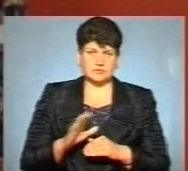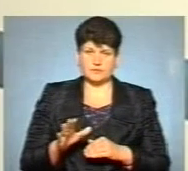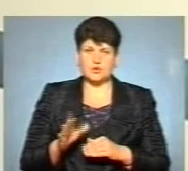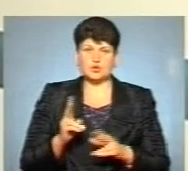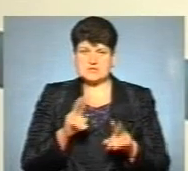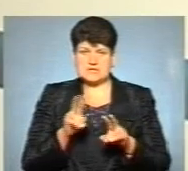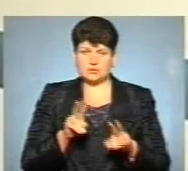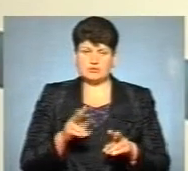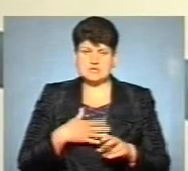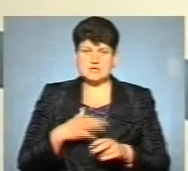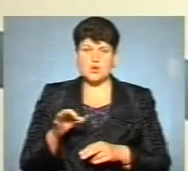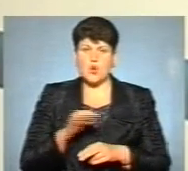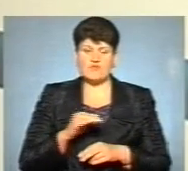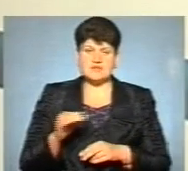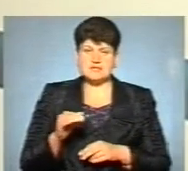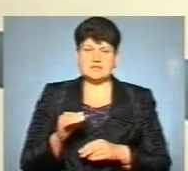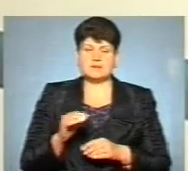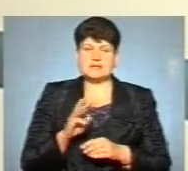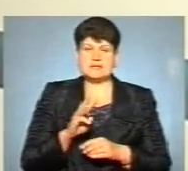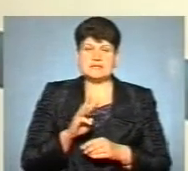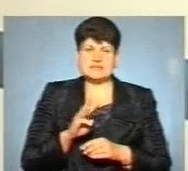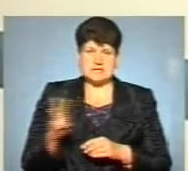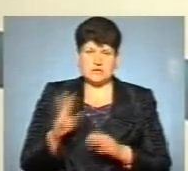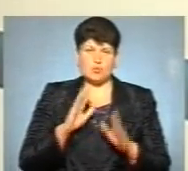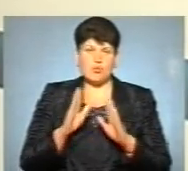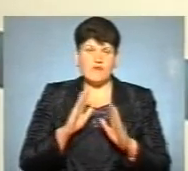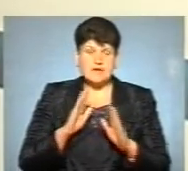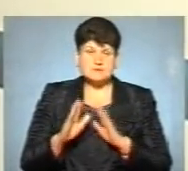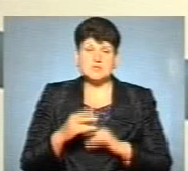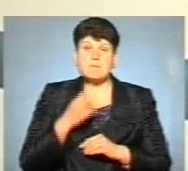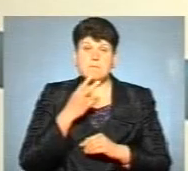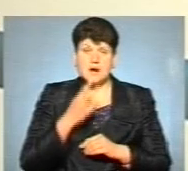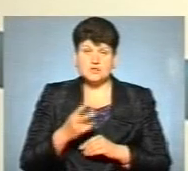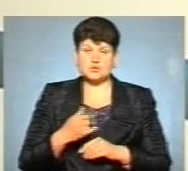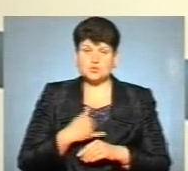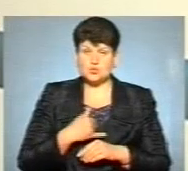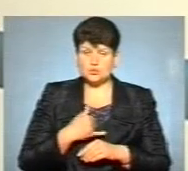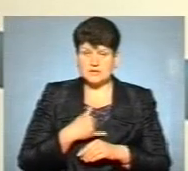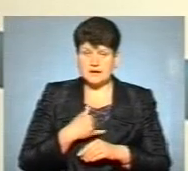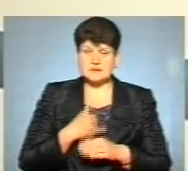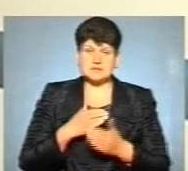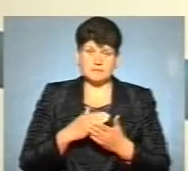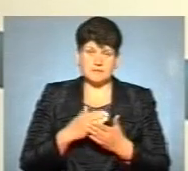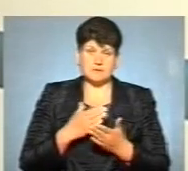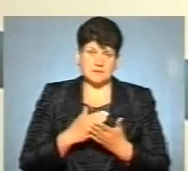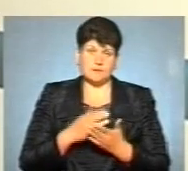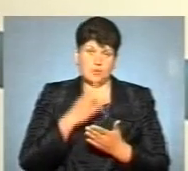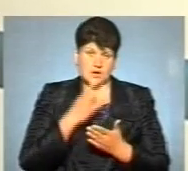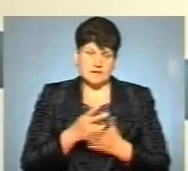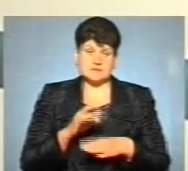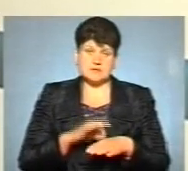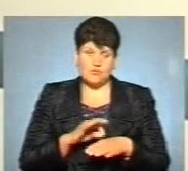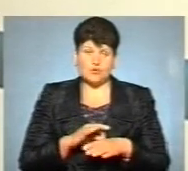слідкує за нашим офіційним сайтом у Фейсбуці, бачить, що в нас ми показуємо і захворюваність, і